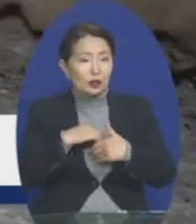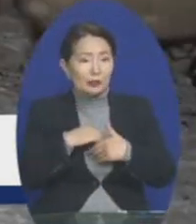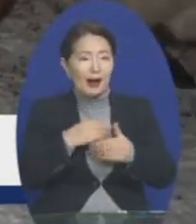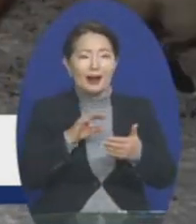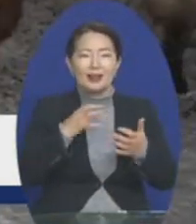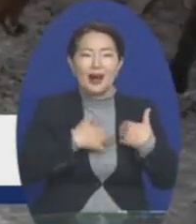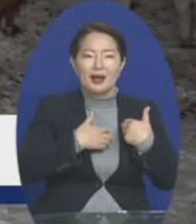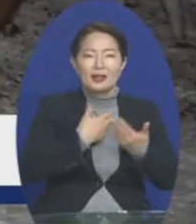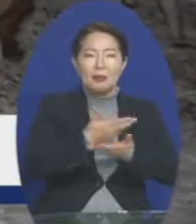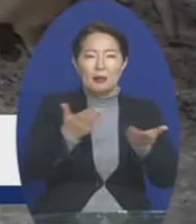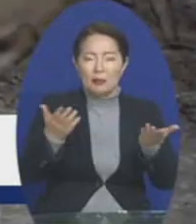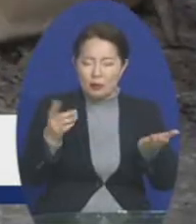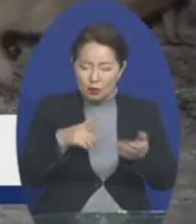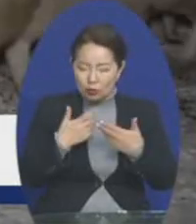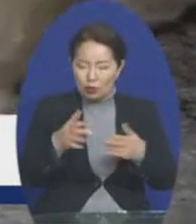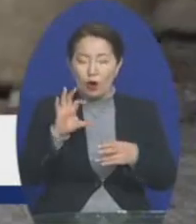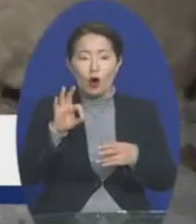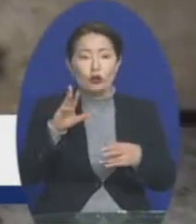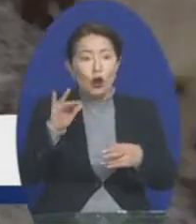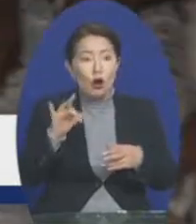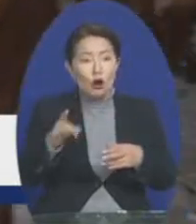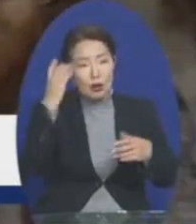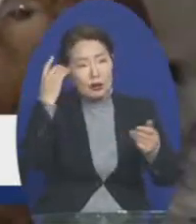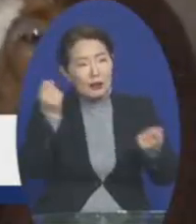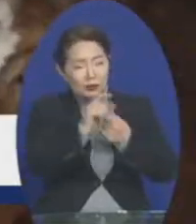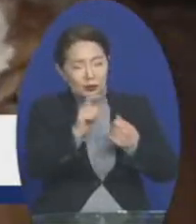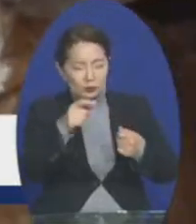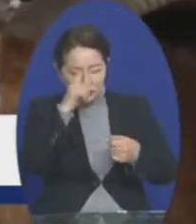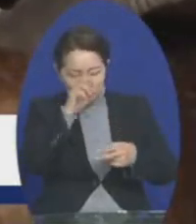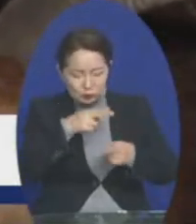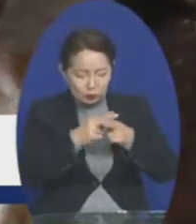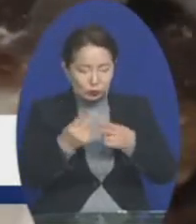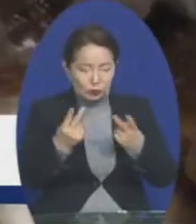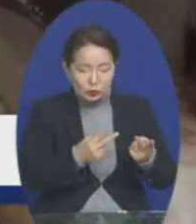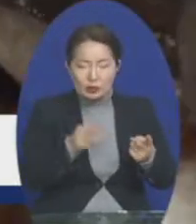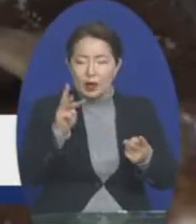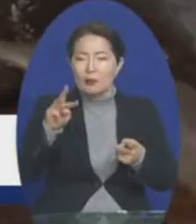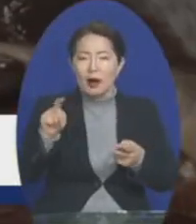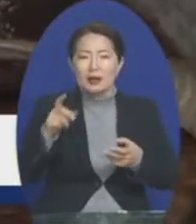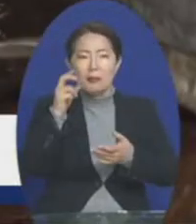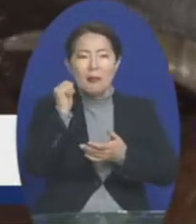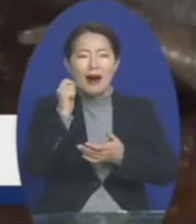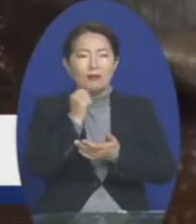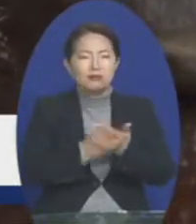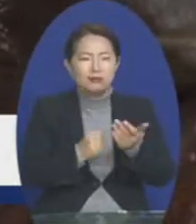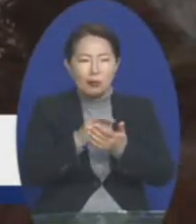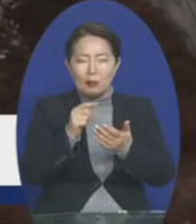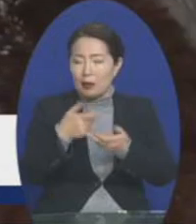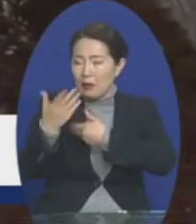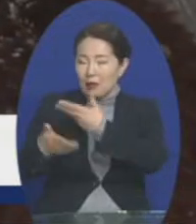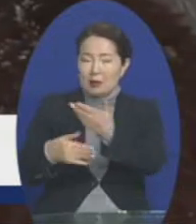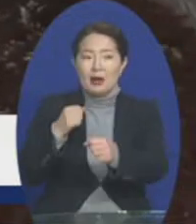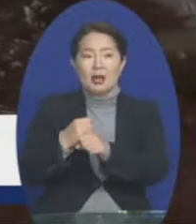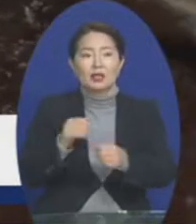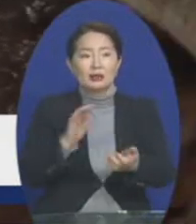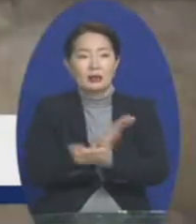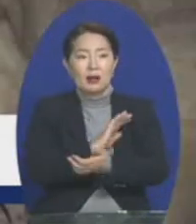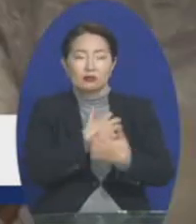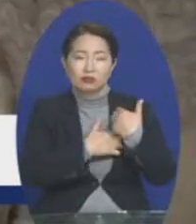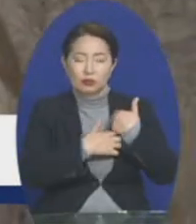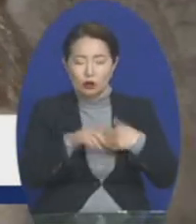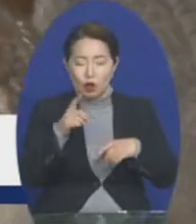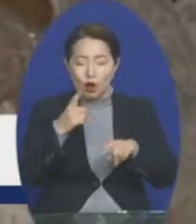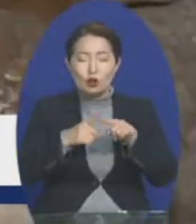бүрдүүлэх, дотроор яваа малчдад эмнэлгийн тусламж үйлчилгээг, мөн мал мах худалдах нийлүүлэх ажлыг эрчимжүүлэх зорилгоор орон